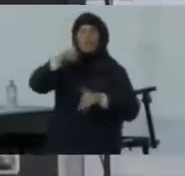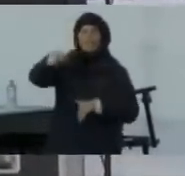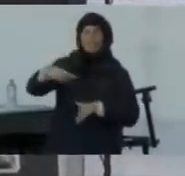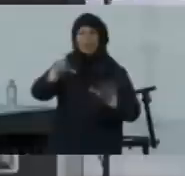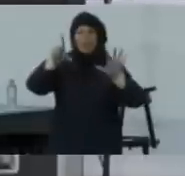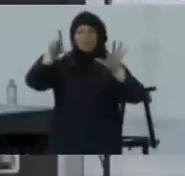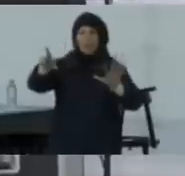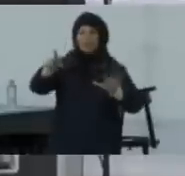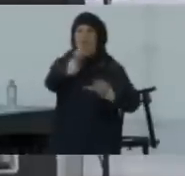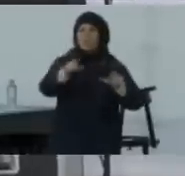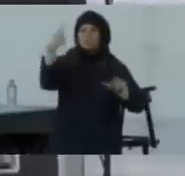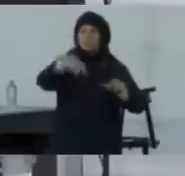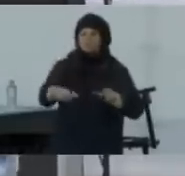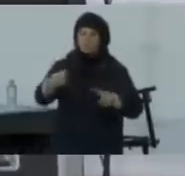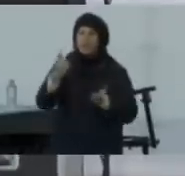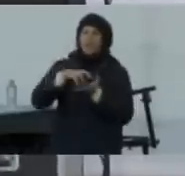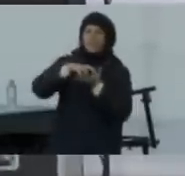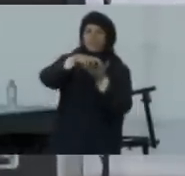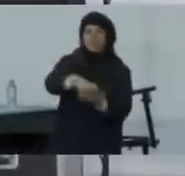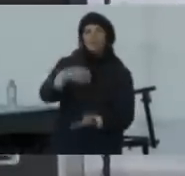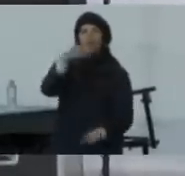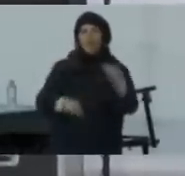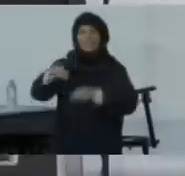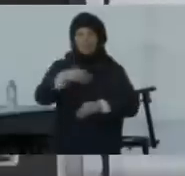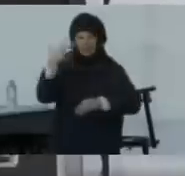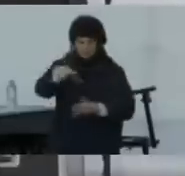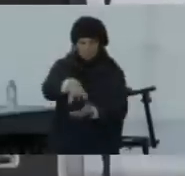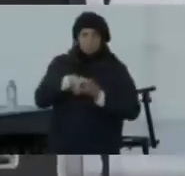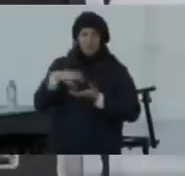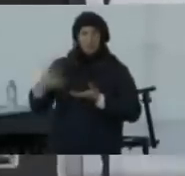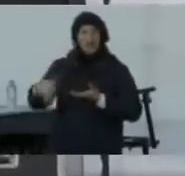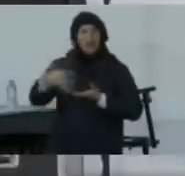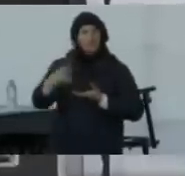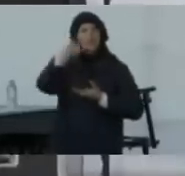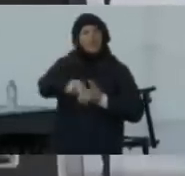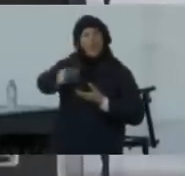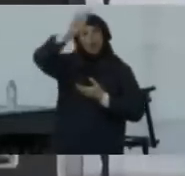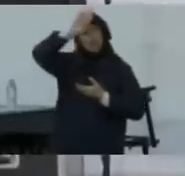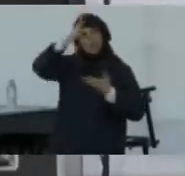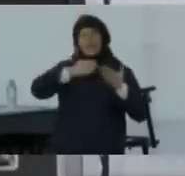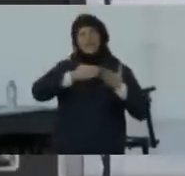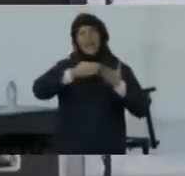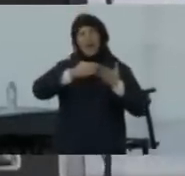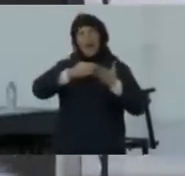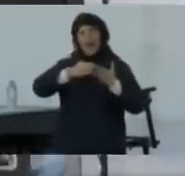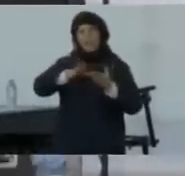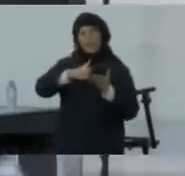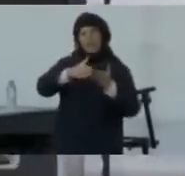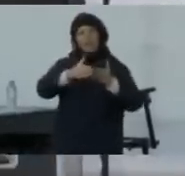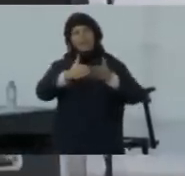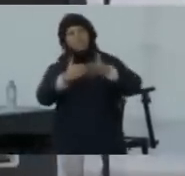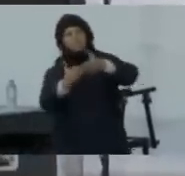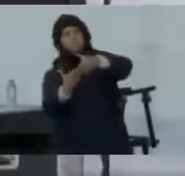rimborsi elettorali. E questo comandante di una nave che va verso il naufragio,